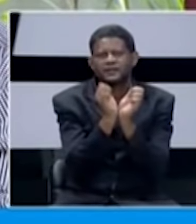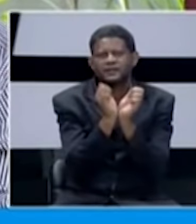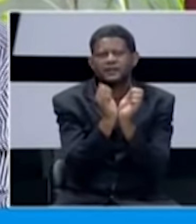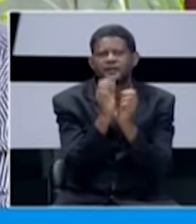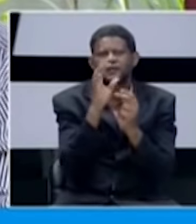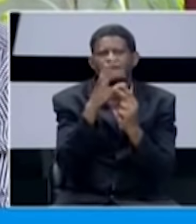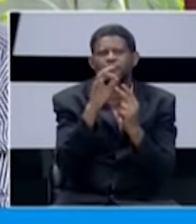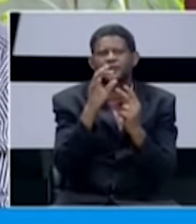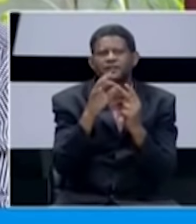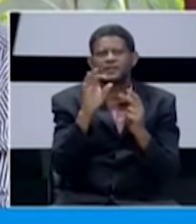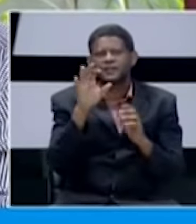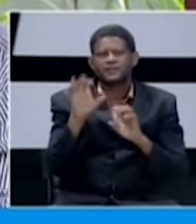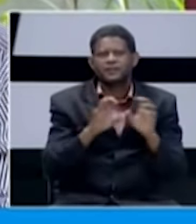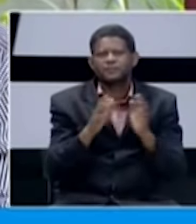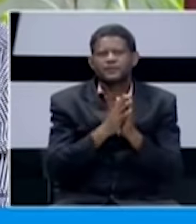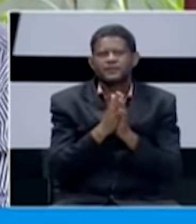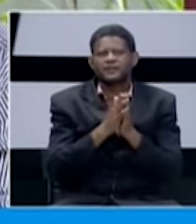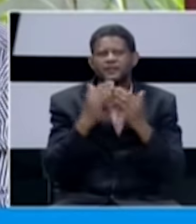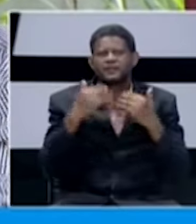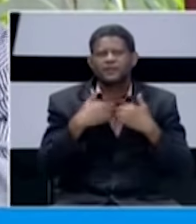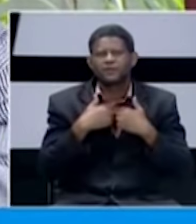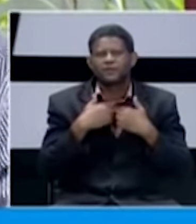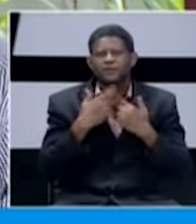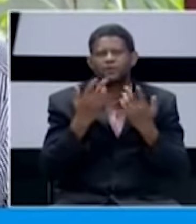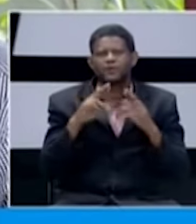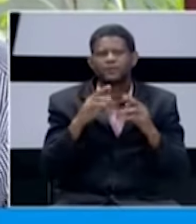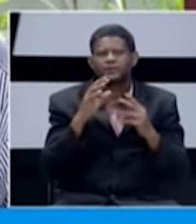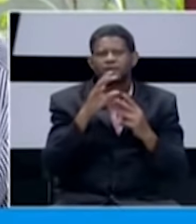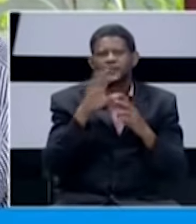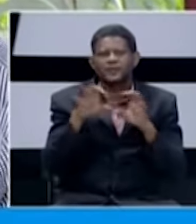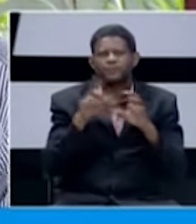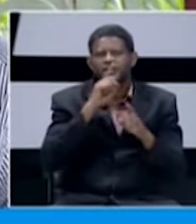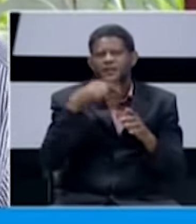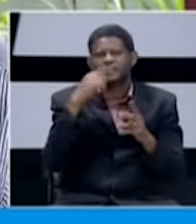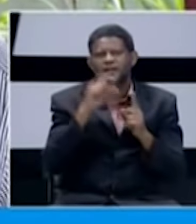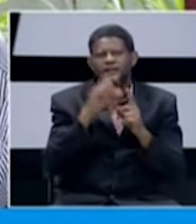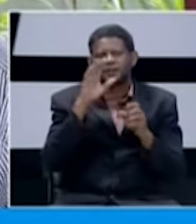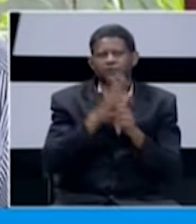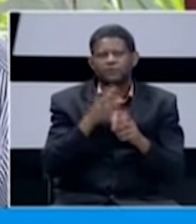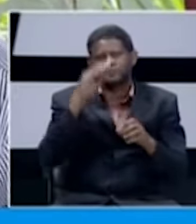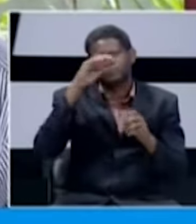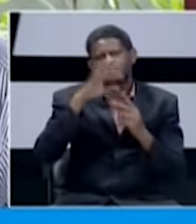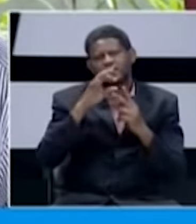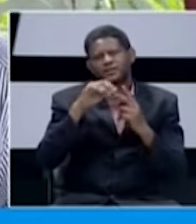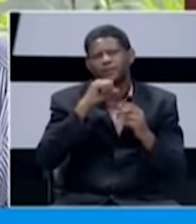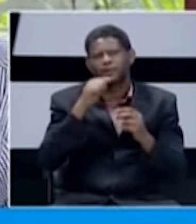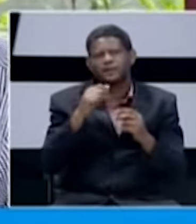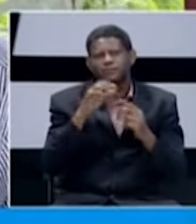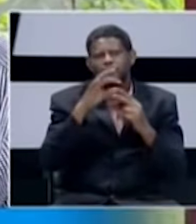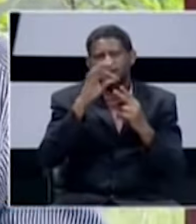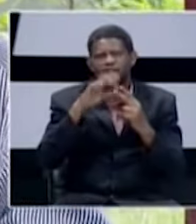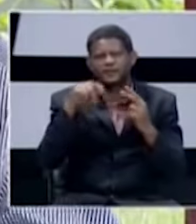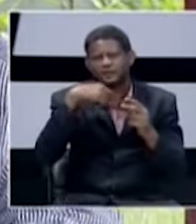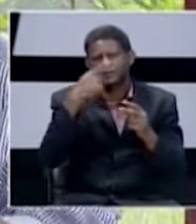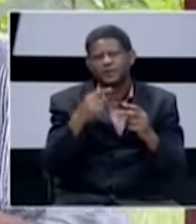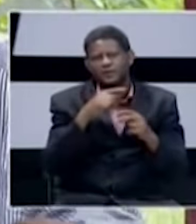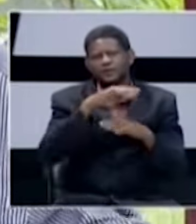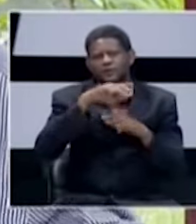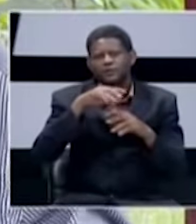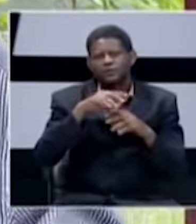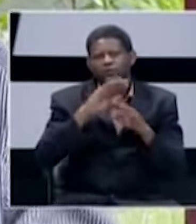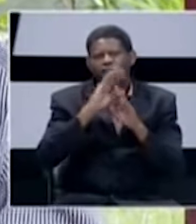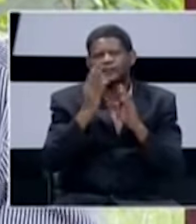ምርጫ ከካይድ ድሌት እንተሃለዎ እውን ወይ ከካይድ የሉን ቃል እንተኣቶ ምርጫ ይበሃል እዩ መረፃ ዝበሃል እቲ ሜዳ ንኩሉ